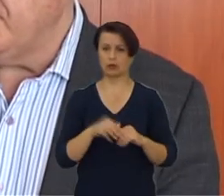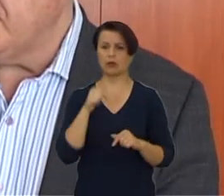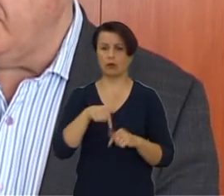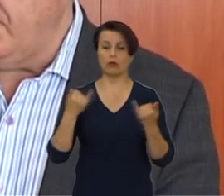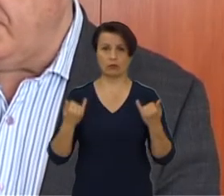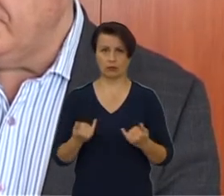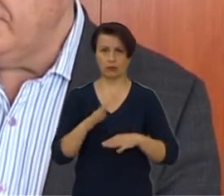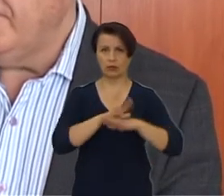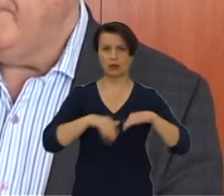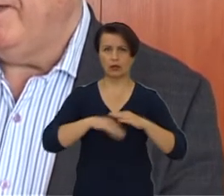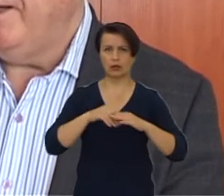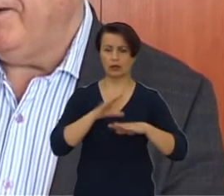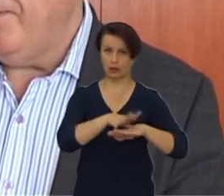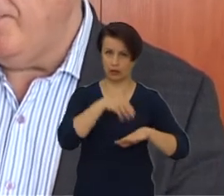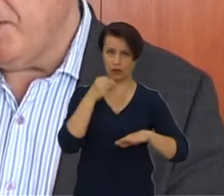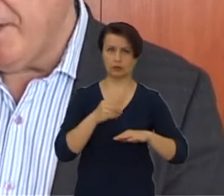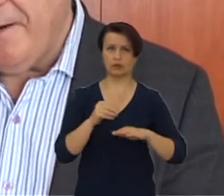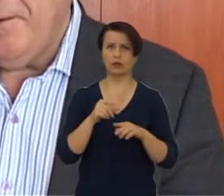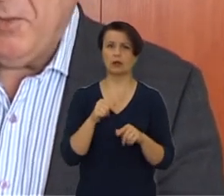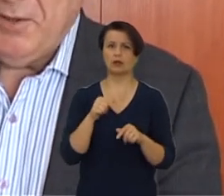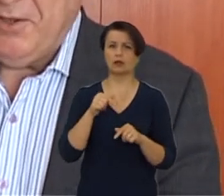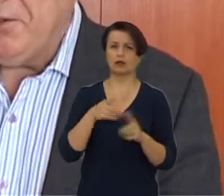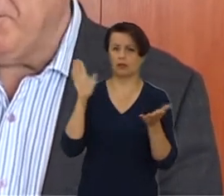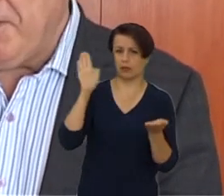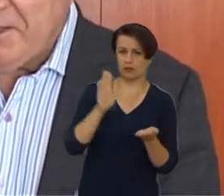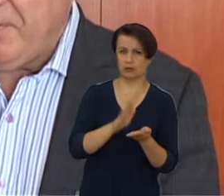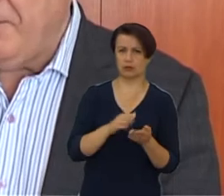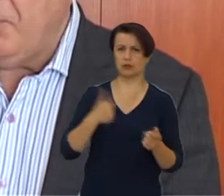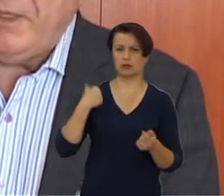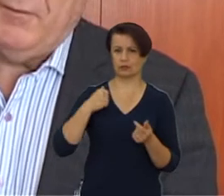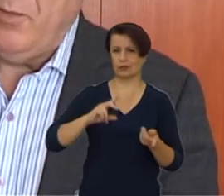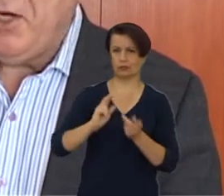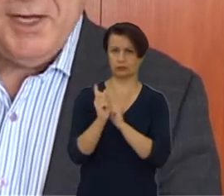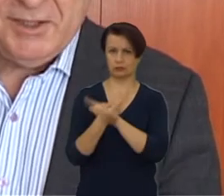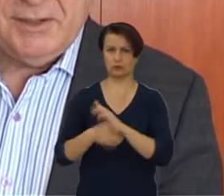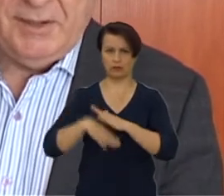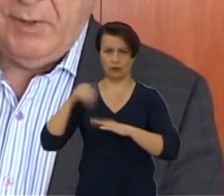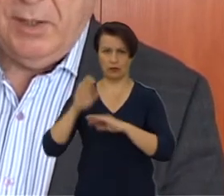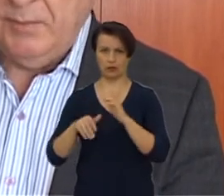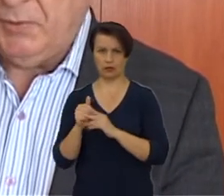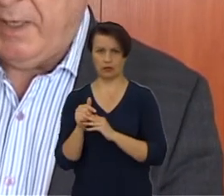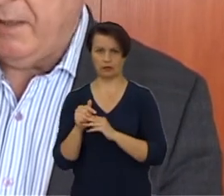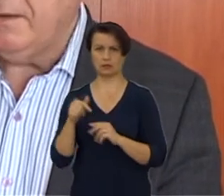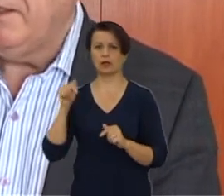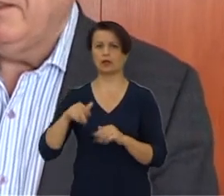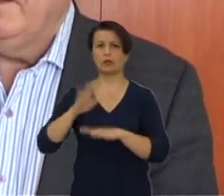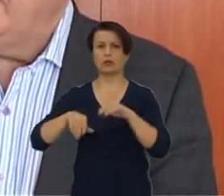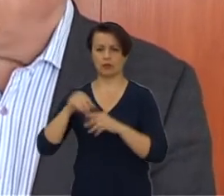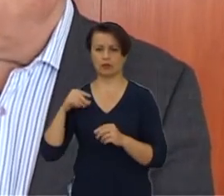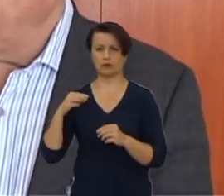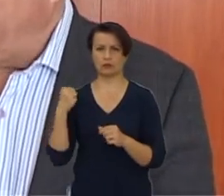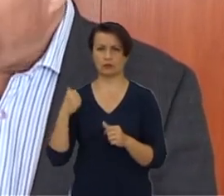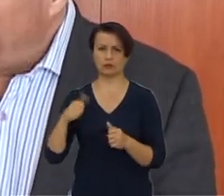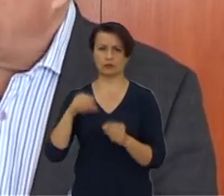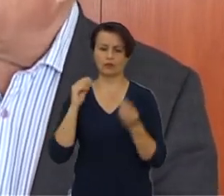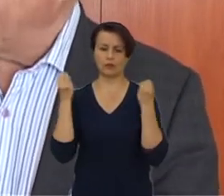susijusias su tuo dalyku. Tačiau dabar naftos gamybos tendencija mažėja, žodžiu, tai